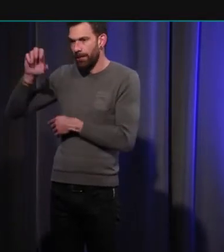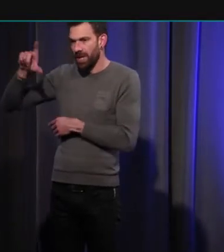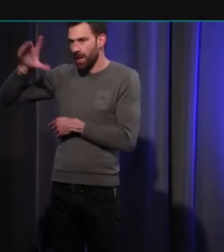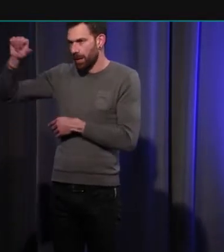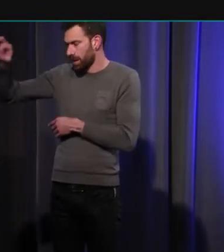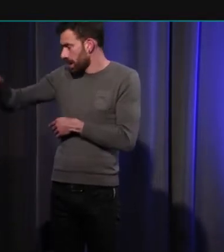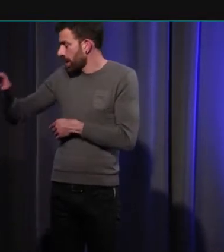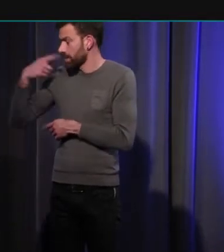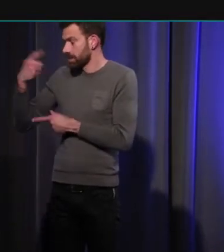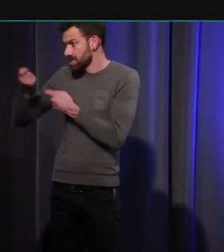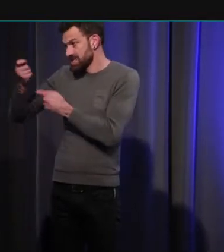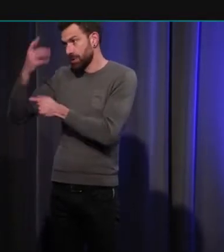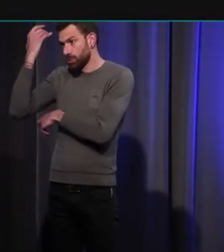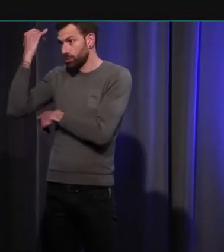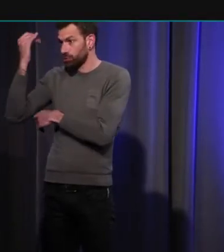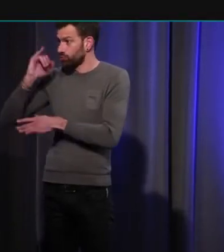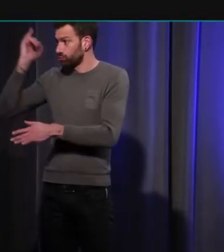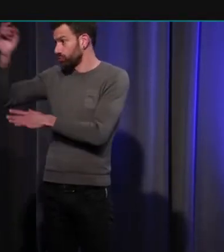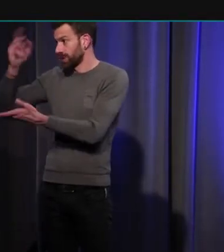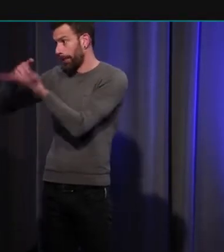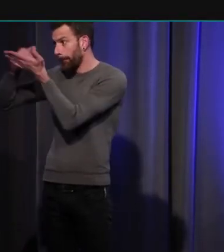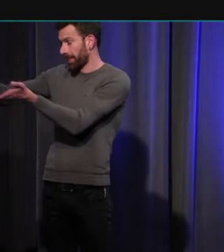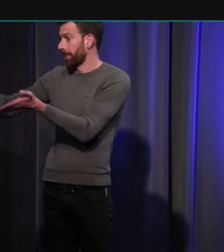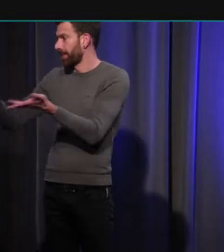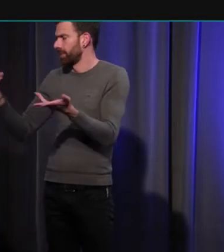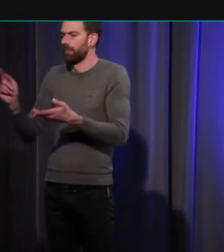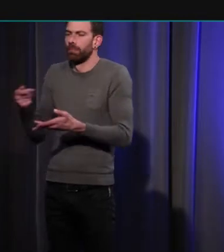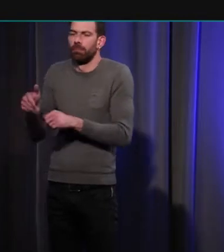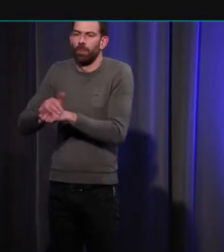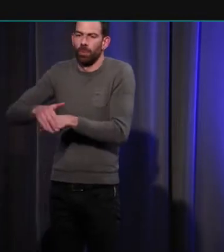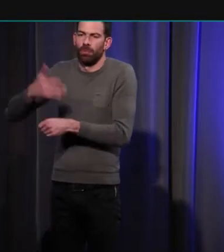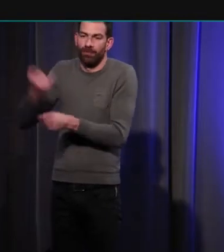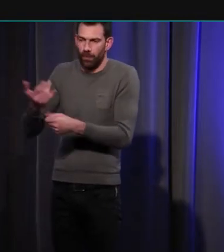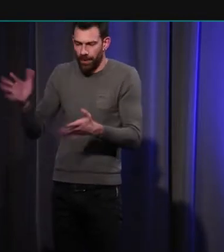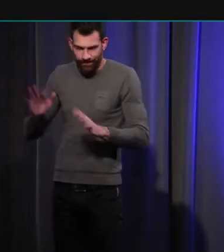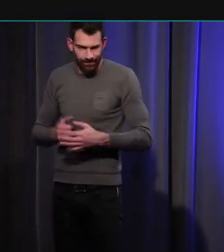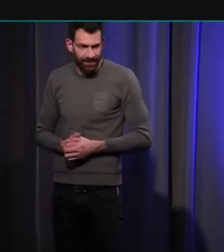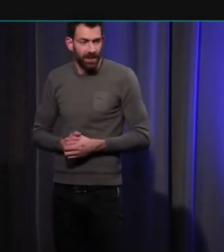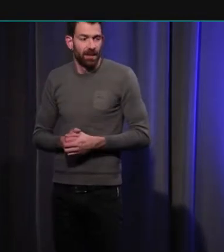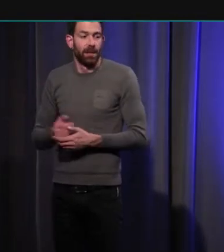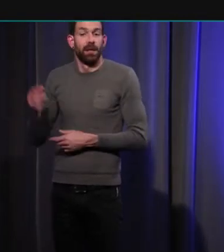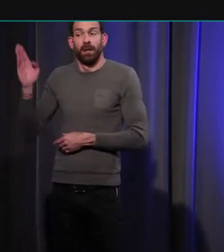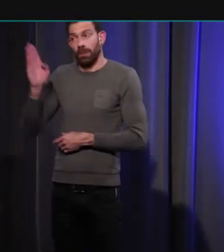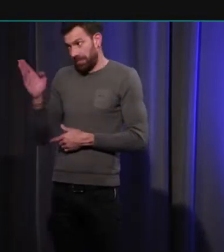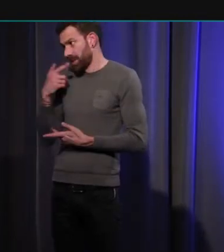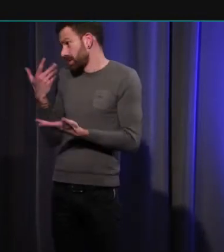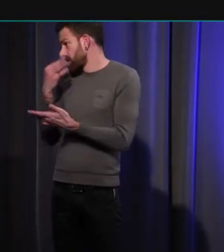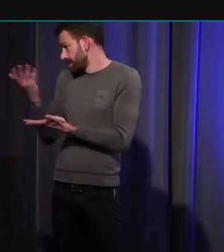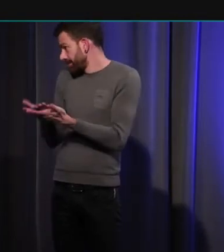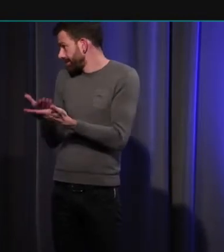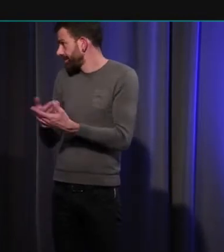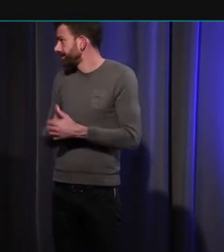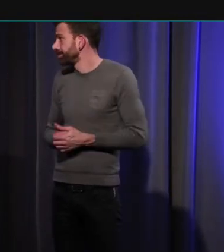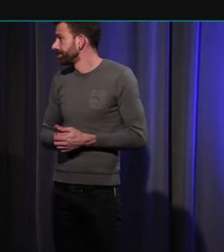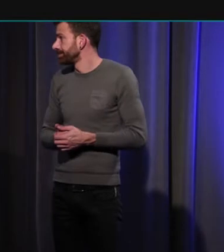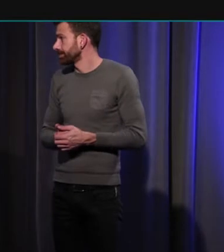soit excommunié alors qu'il n'y avait pas de quoi l'excommunier bien entendu mais donc bernard à ces formules etc